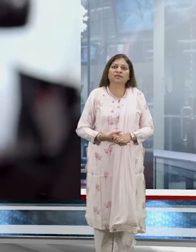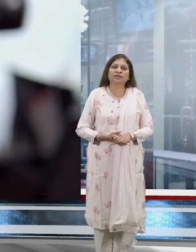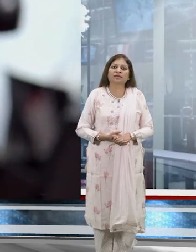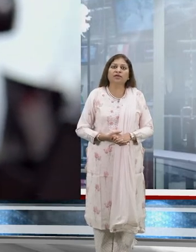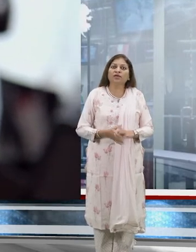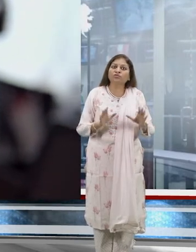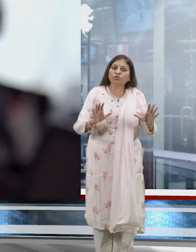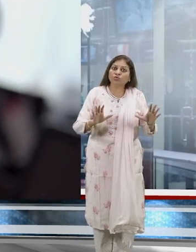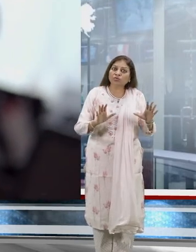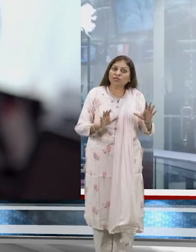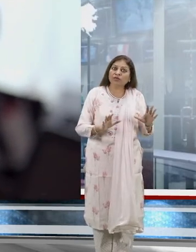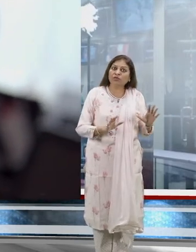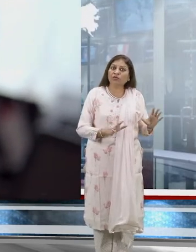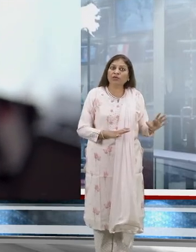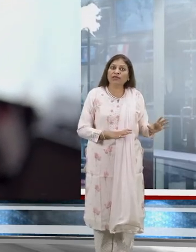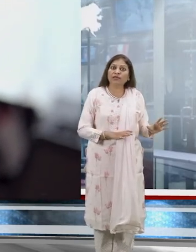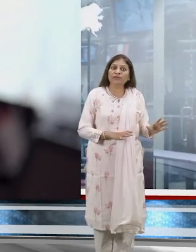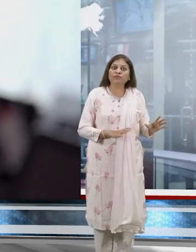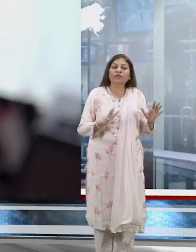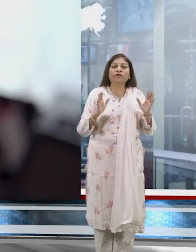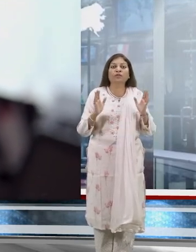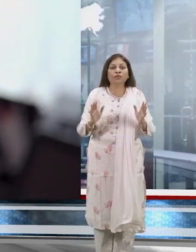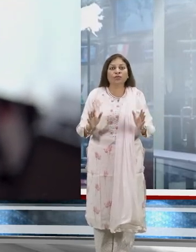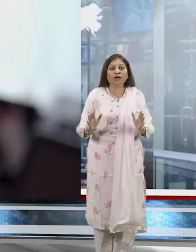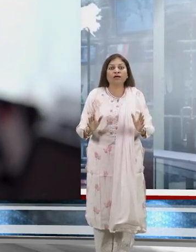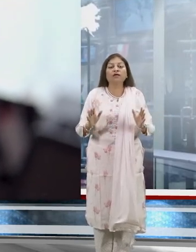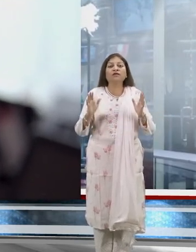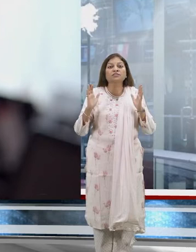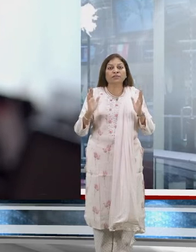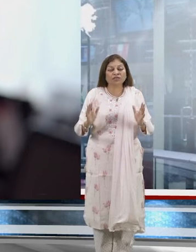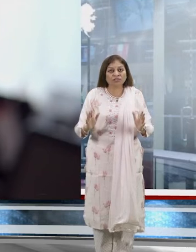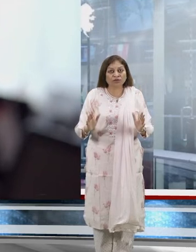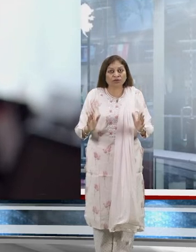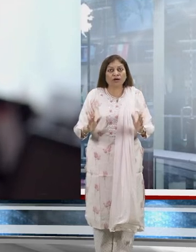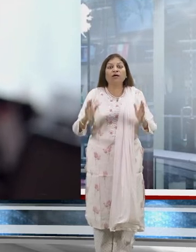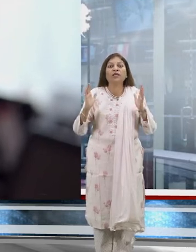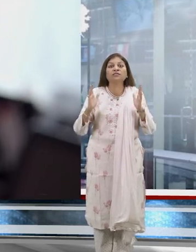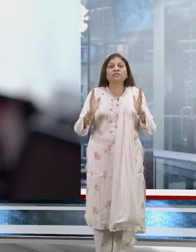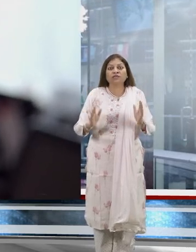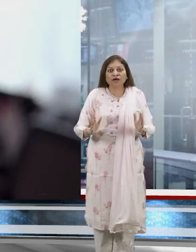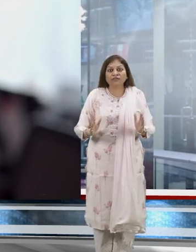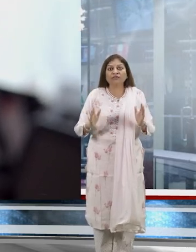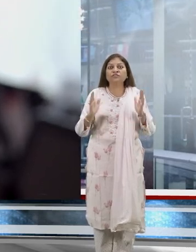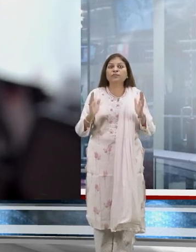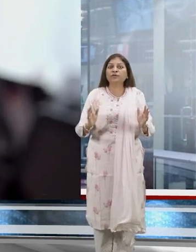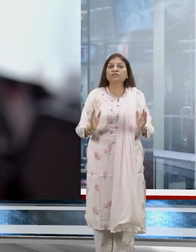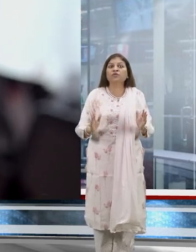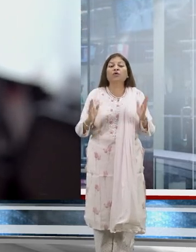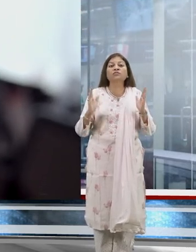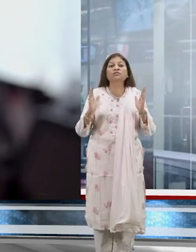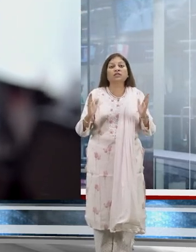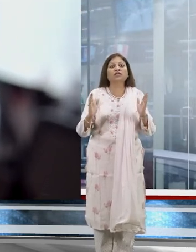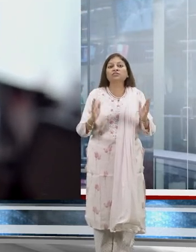विचार चल रहा था जो रूस के लोगों के लिए खबरों का, समाचारों का एक साफ,